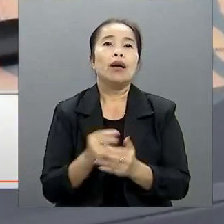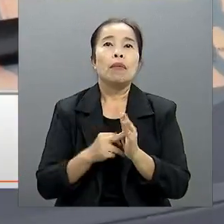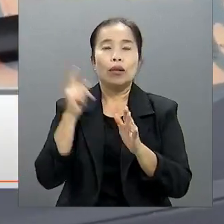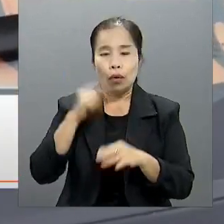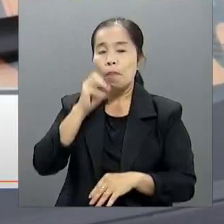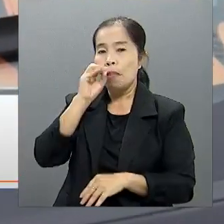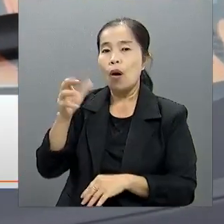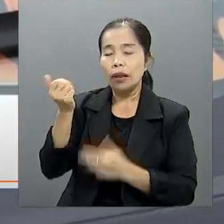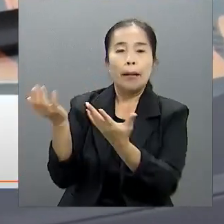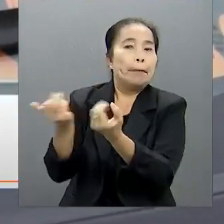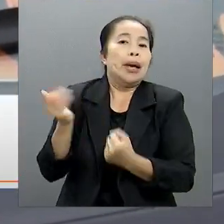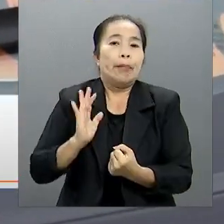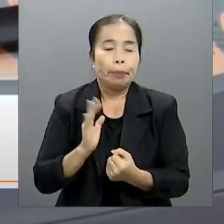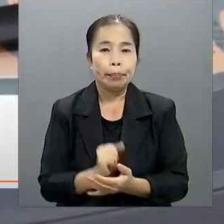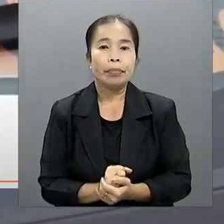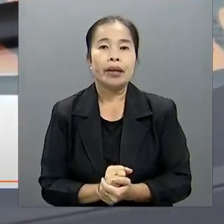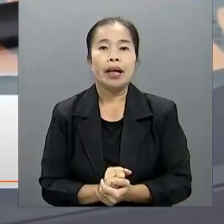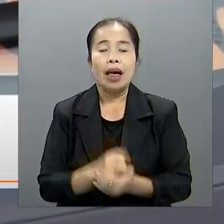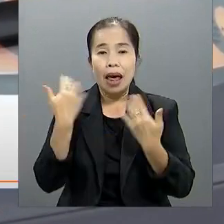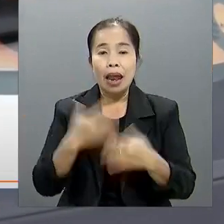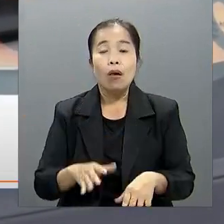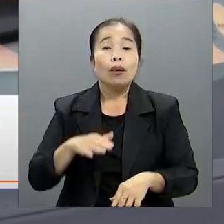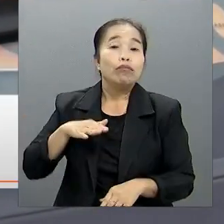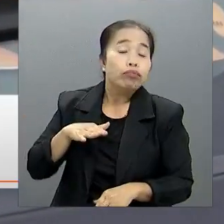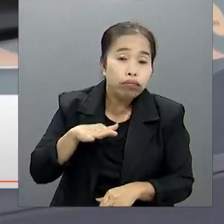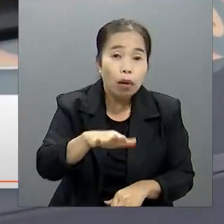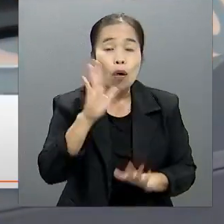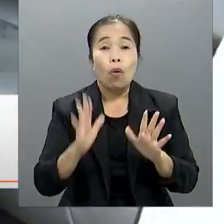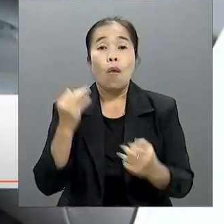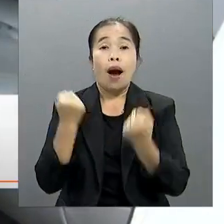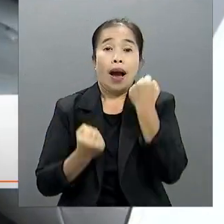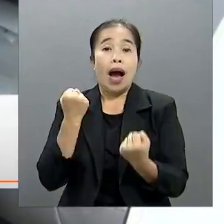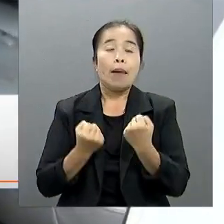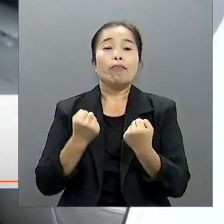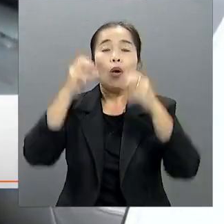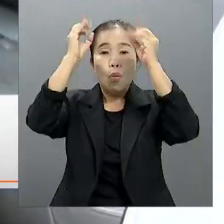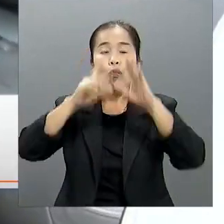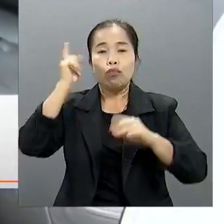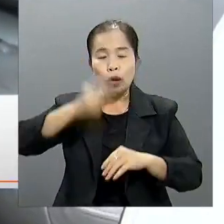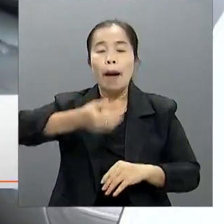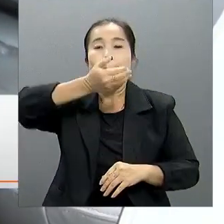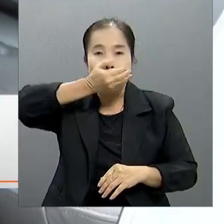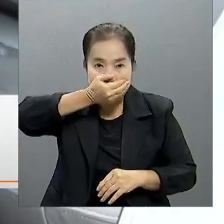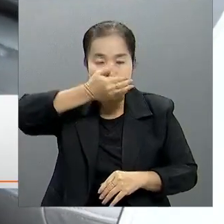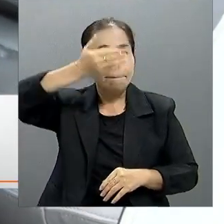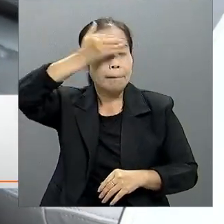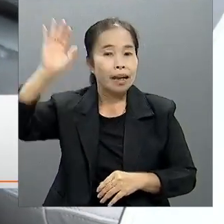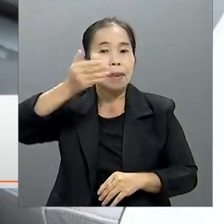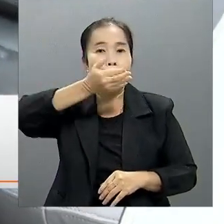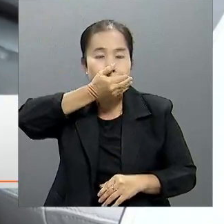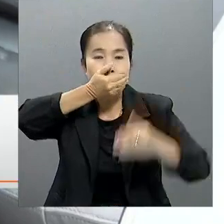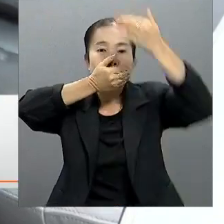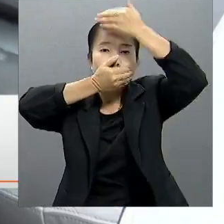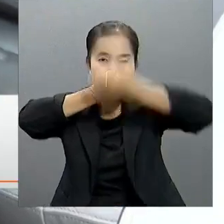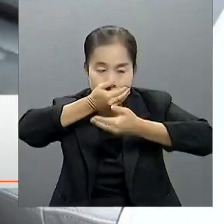บรรการและตลอดการเดินทาง gard confidentialู้ควบคุมต้องสวมหน้ากากอน wäreพากำหนดให้ม